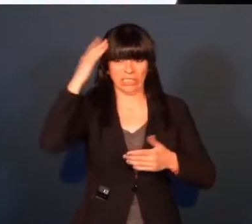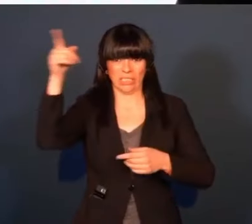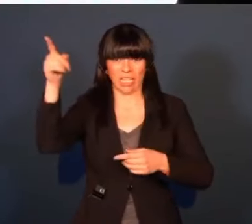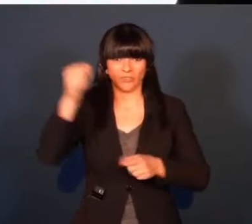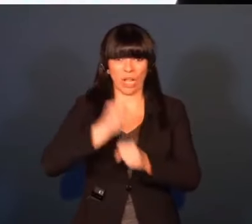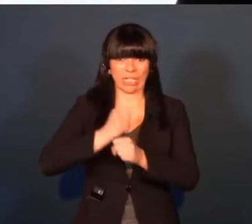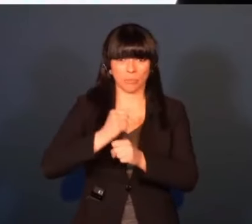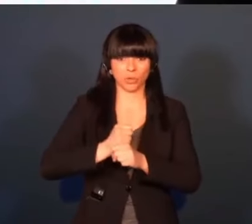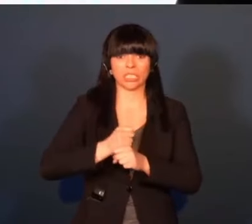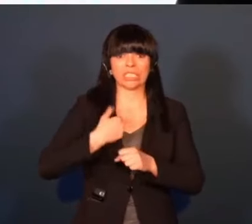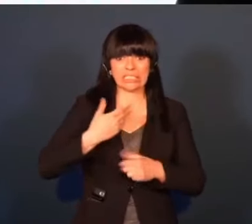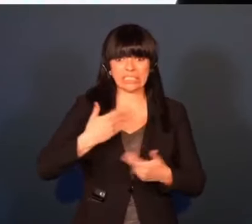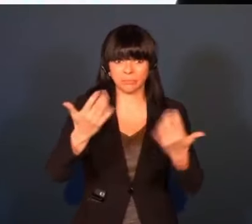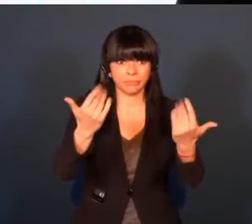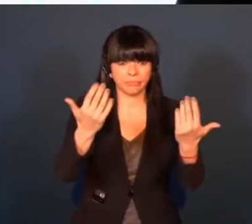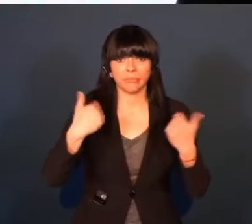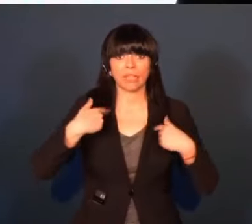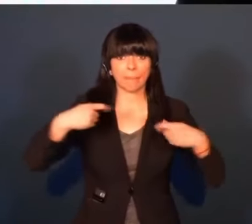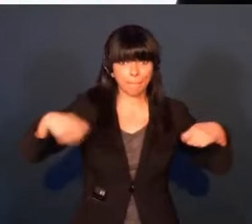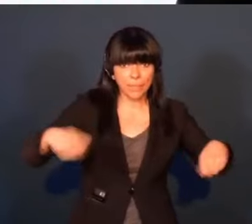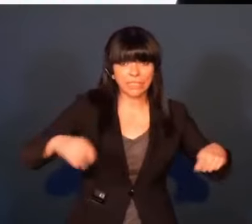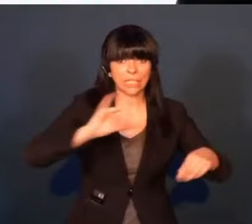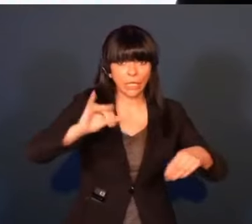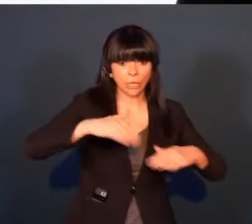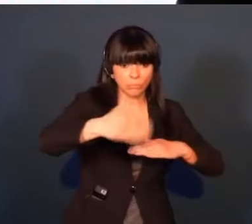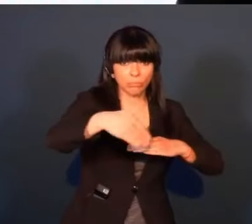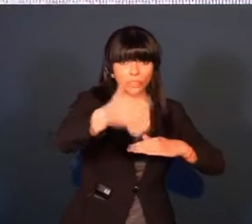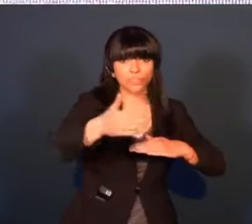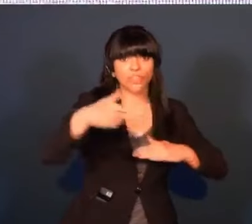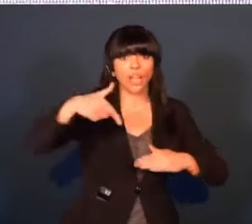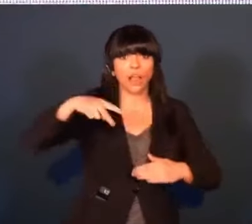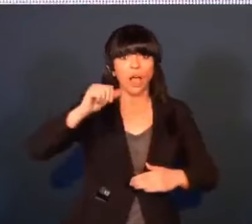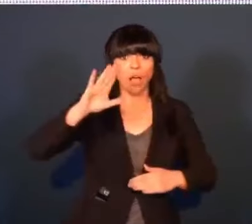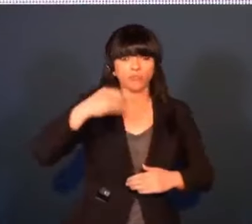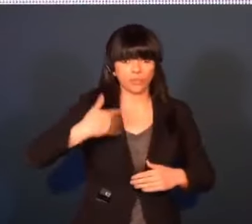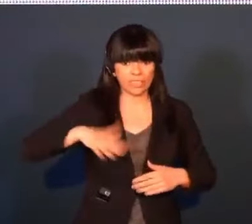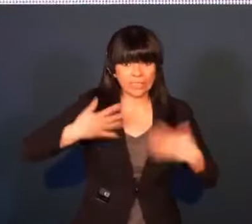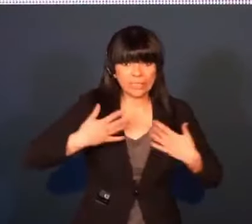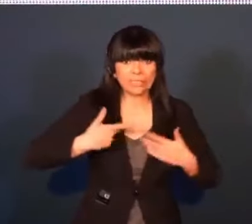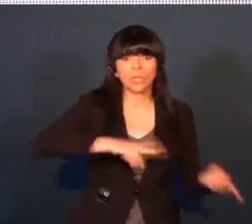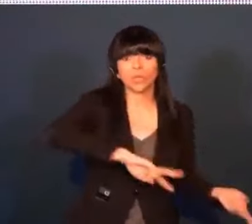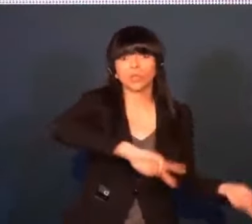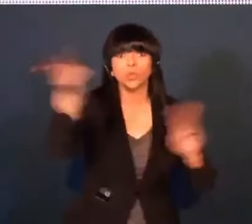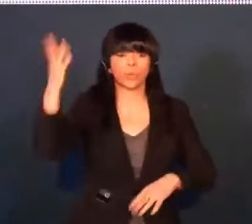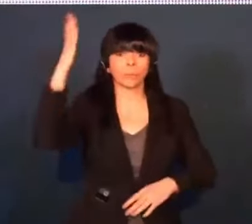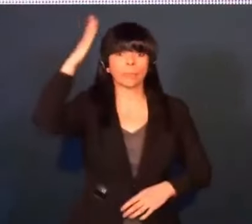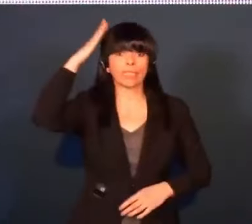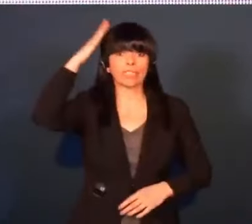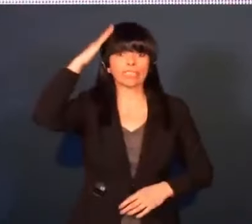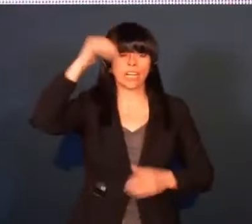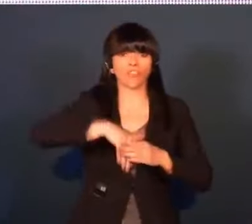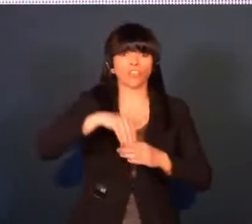призова и президента, и бъдещия премиер Главчев. Искаме друг министър на вътрешните